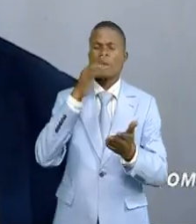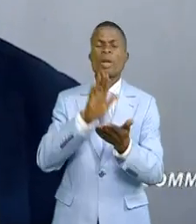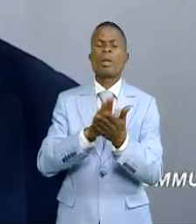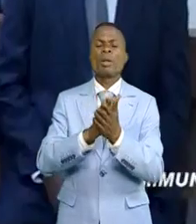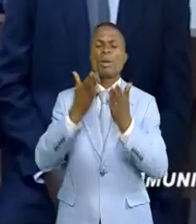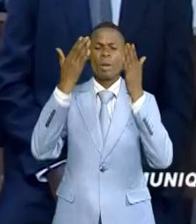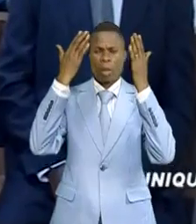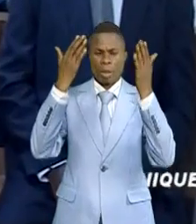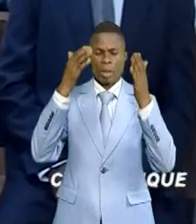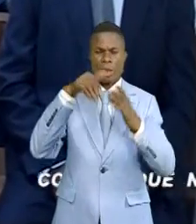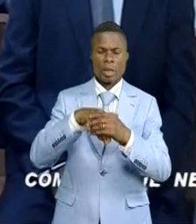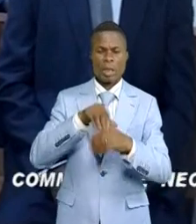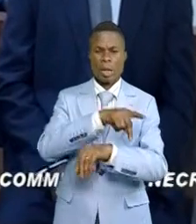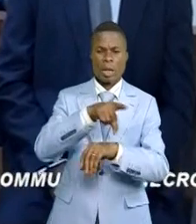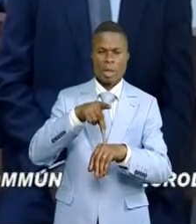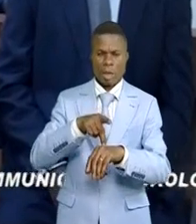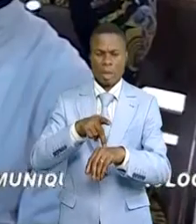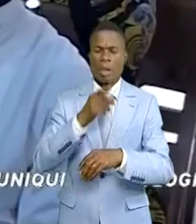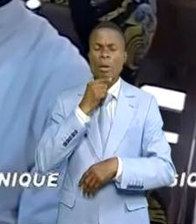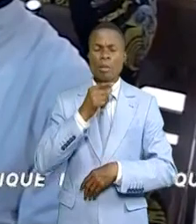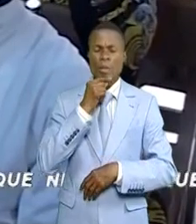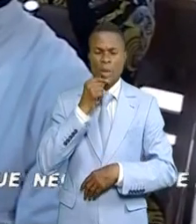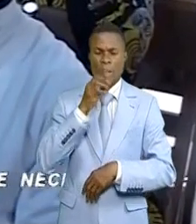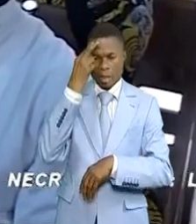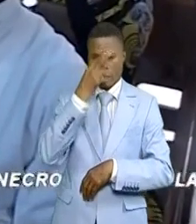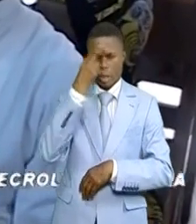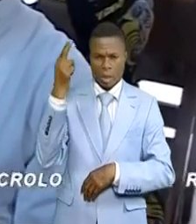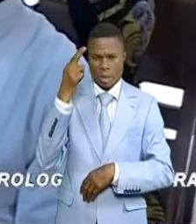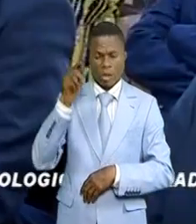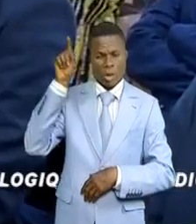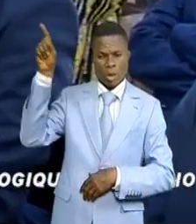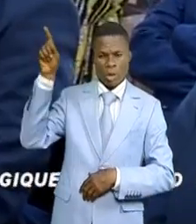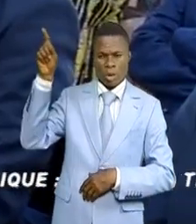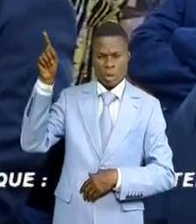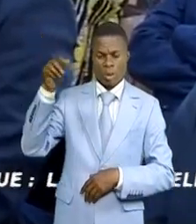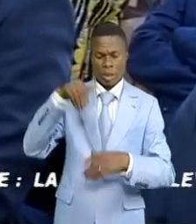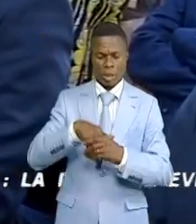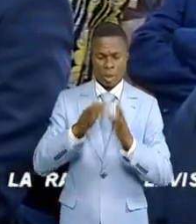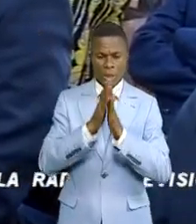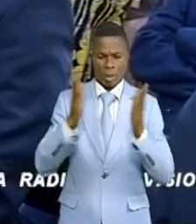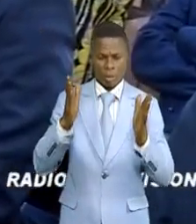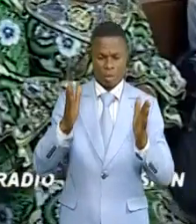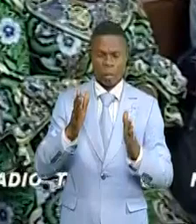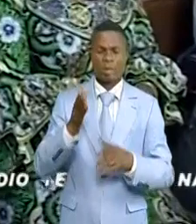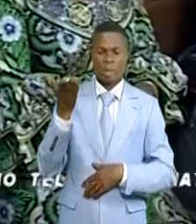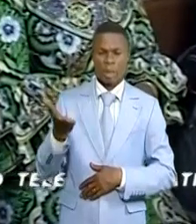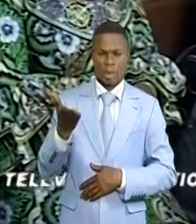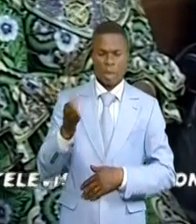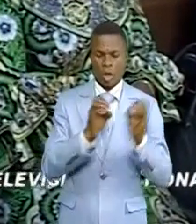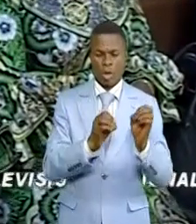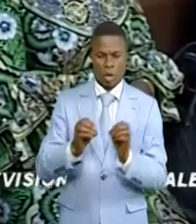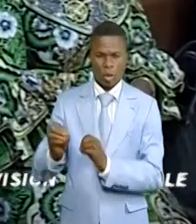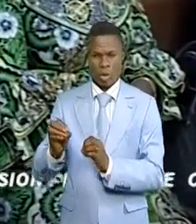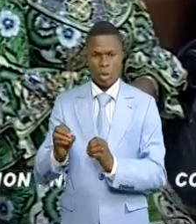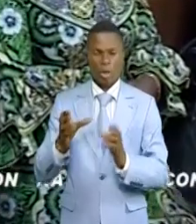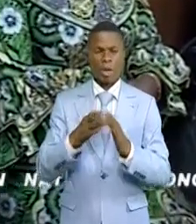grâces, dite en la chapelle des Pères Barnabites, en Galiema. Au cours de cette célébration eucharistique, organisée